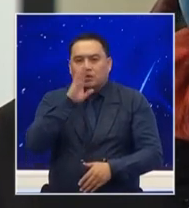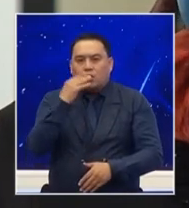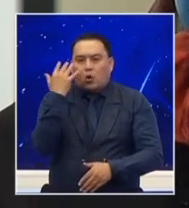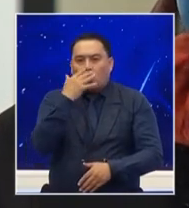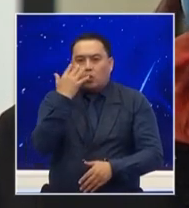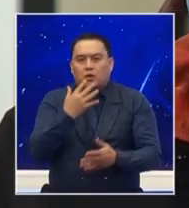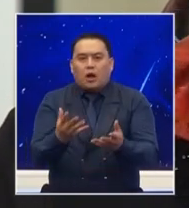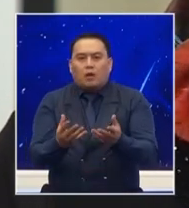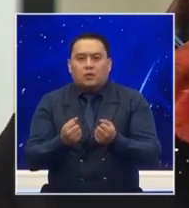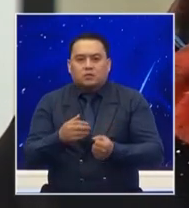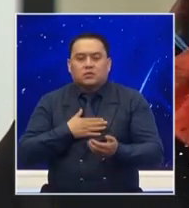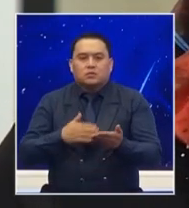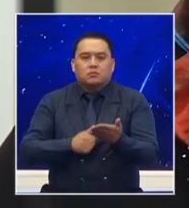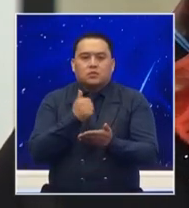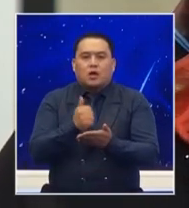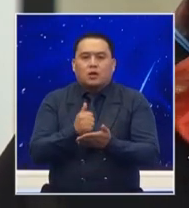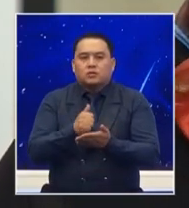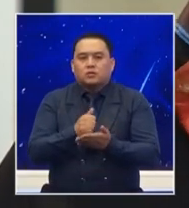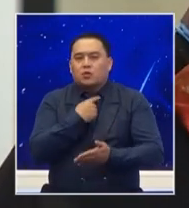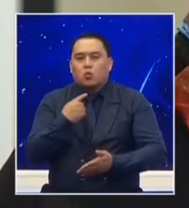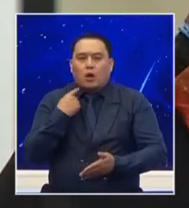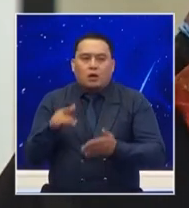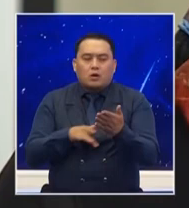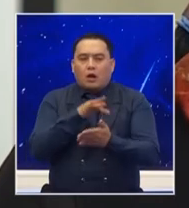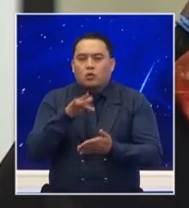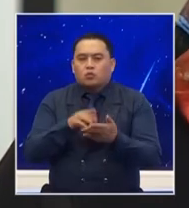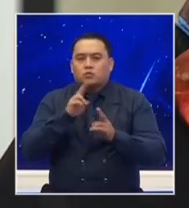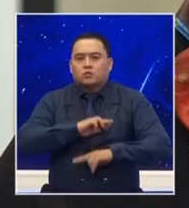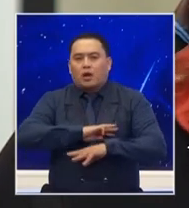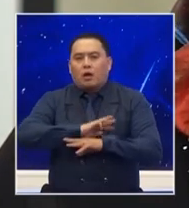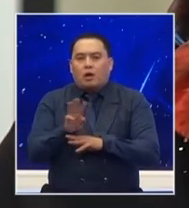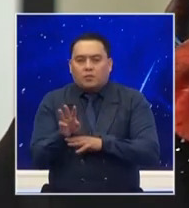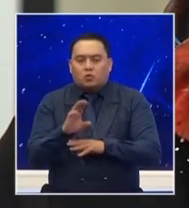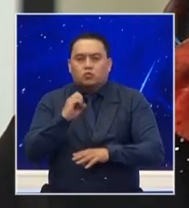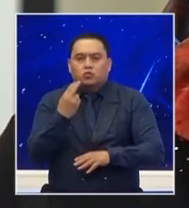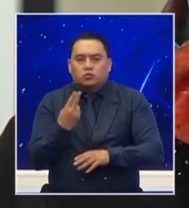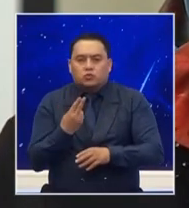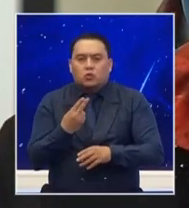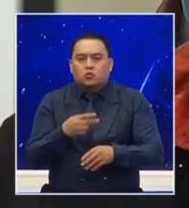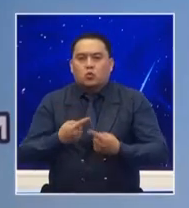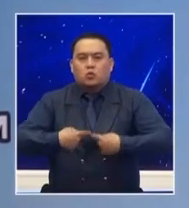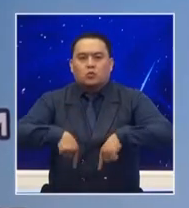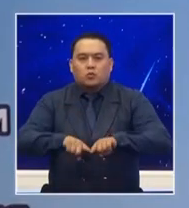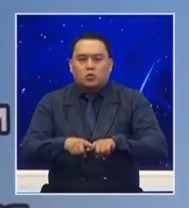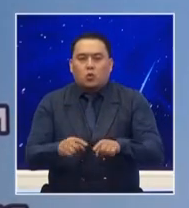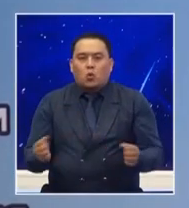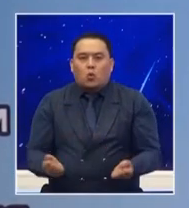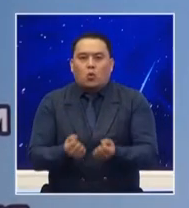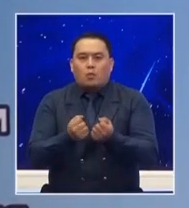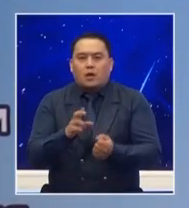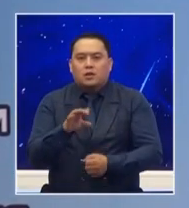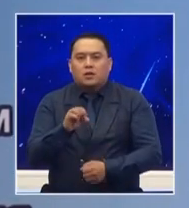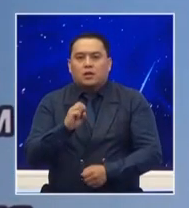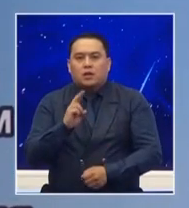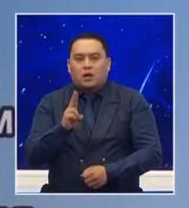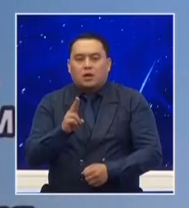адамдарды қабылдадық. Біздің басты серіктесіміз Талдықорған қаласындағы жұмыспен қамту, әлеуметтік бағдарламаларды үйлестіру бөлімі қолдауымен Бәйтерек